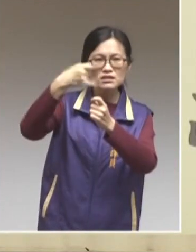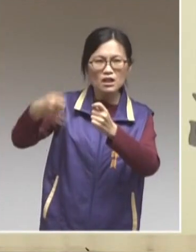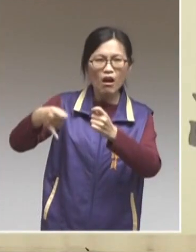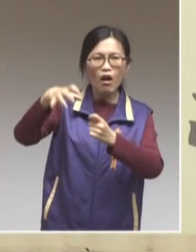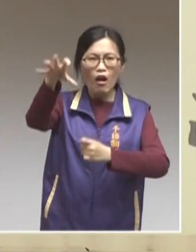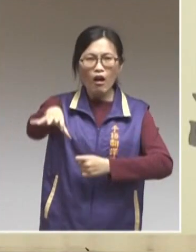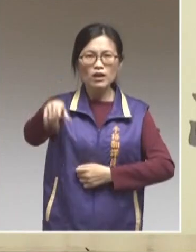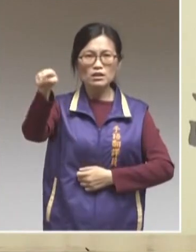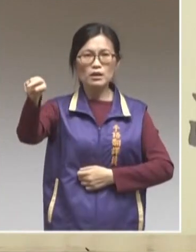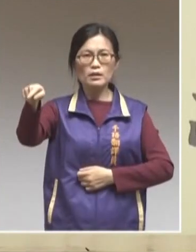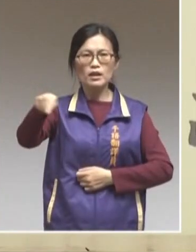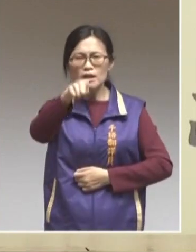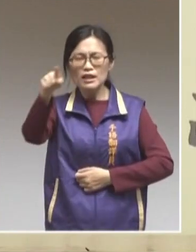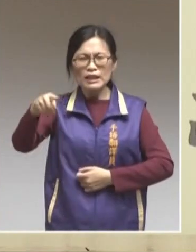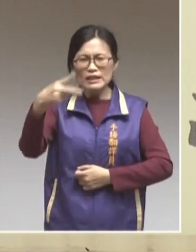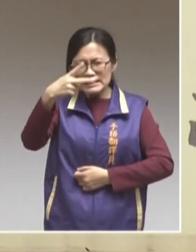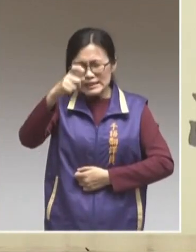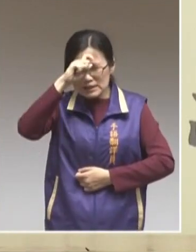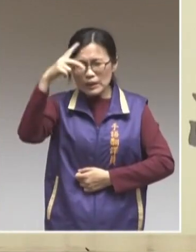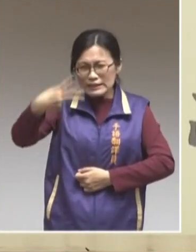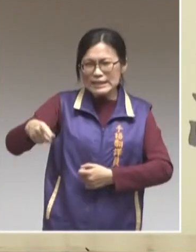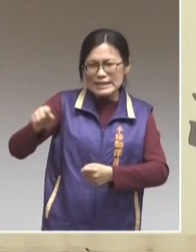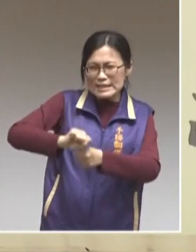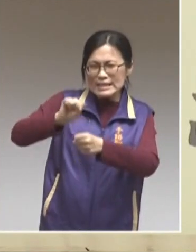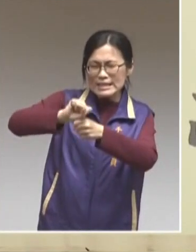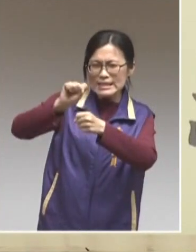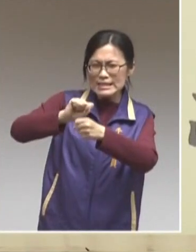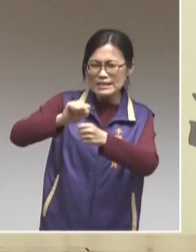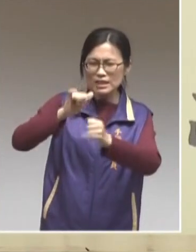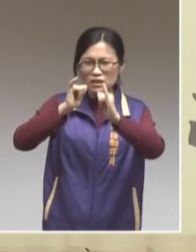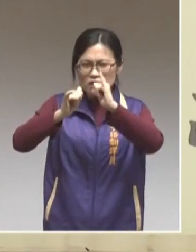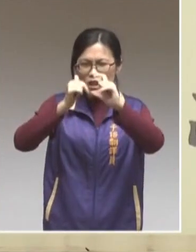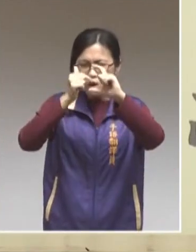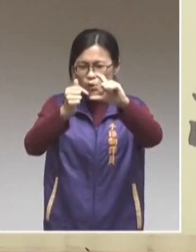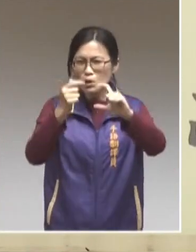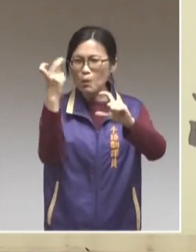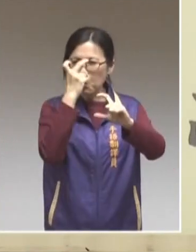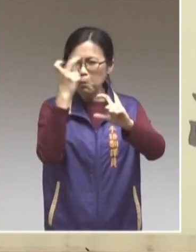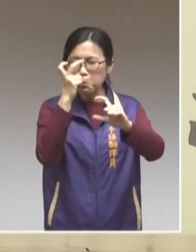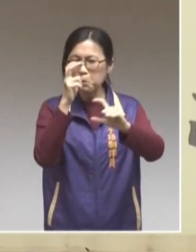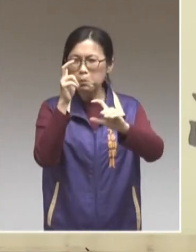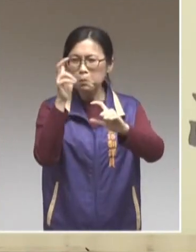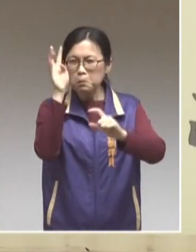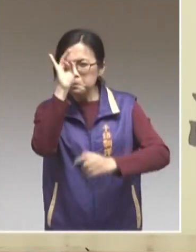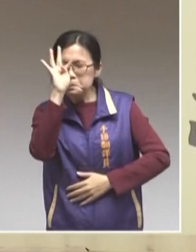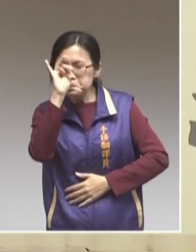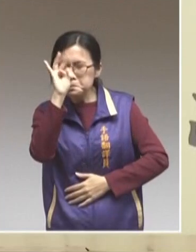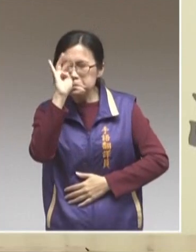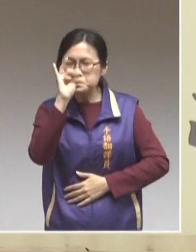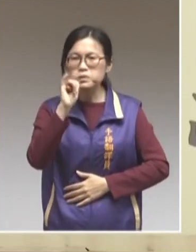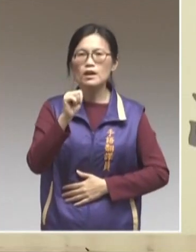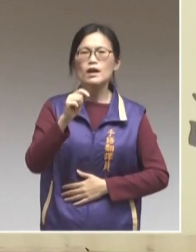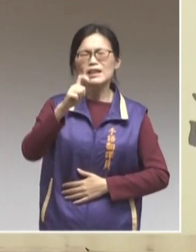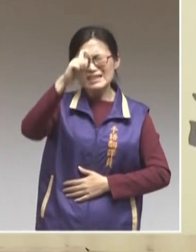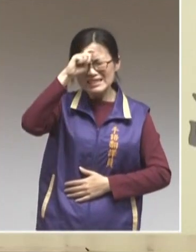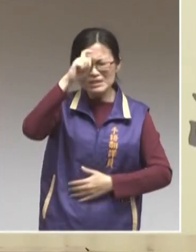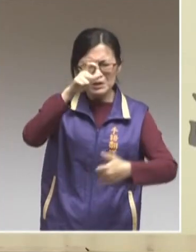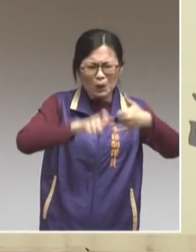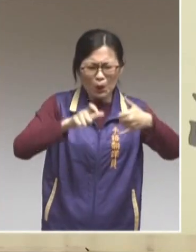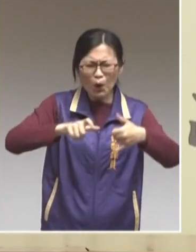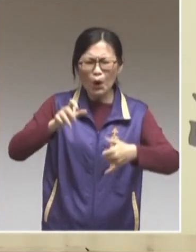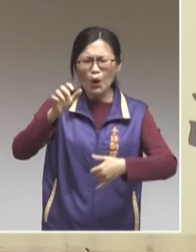在这个增加我们社区的一个筛检、啊、那也希望说能够把这个个案能够再